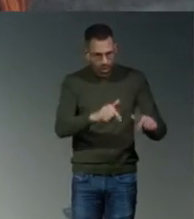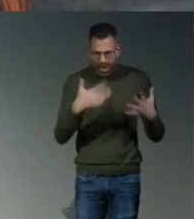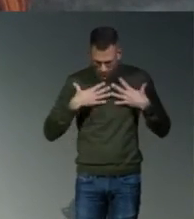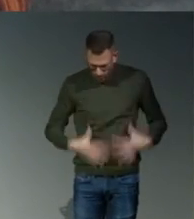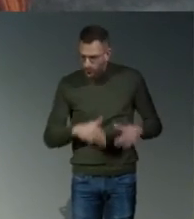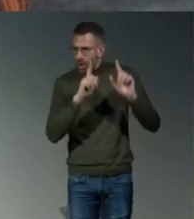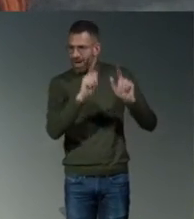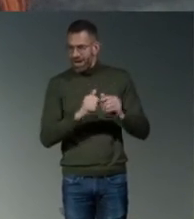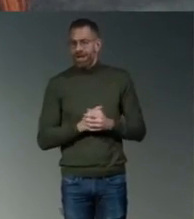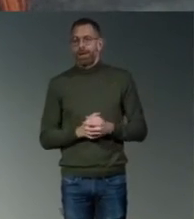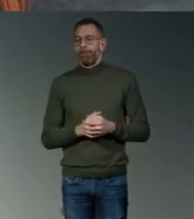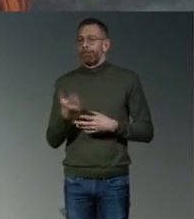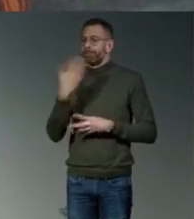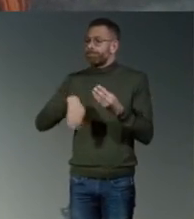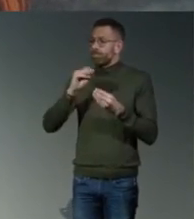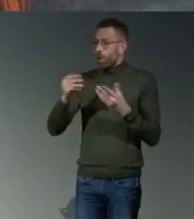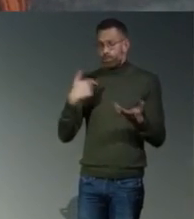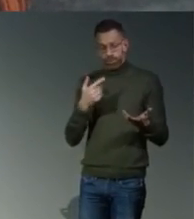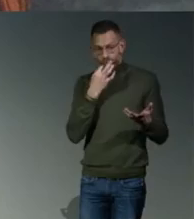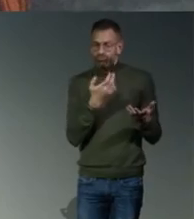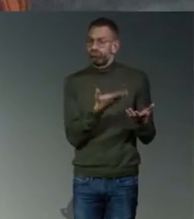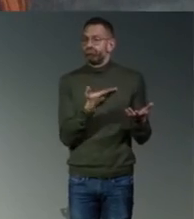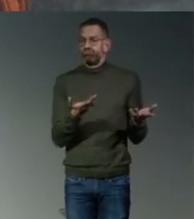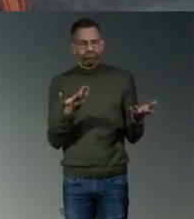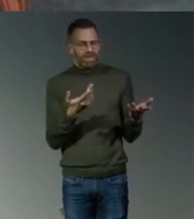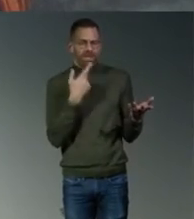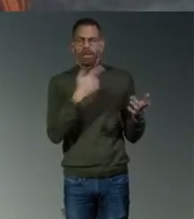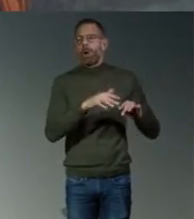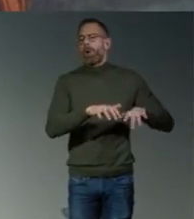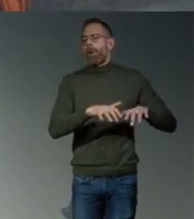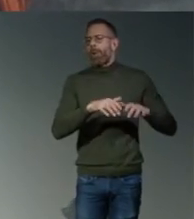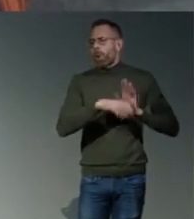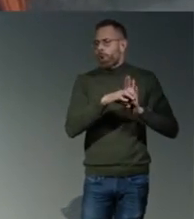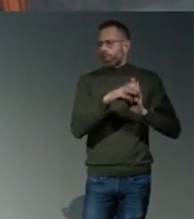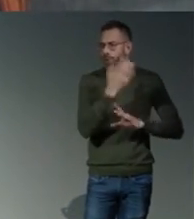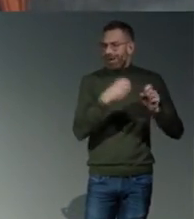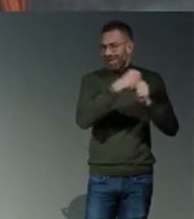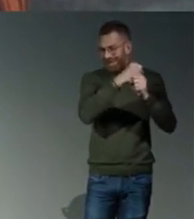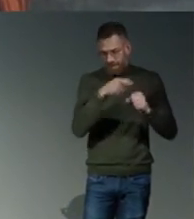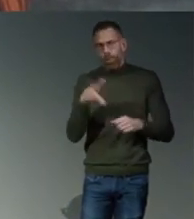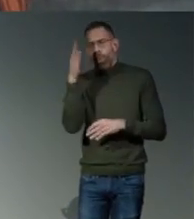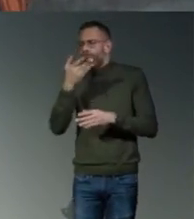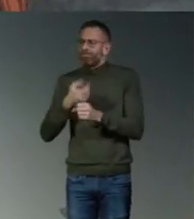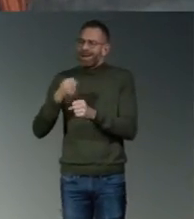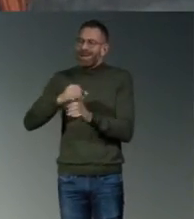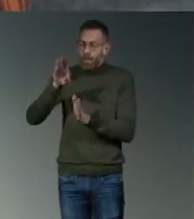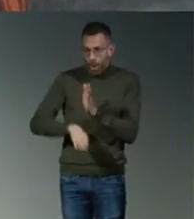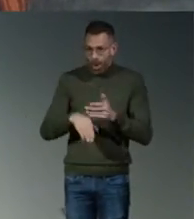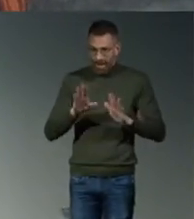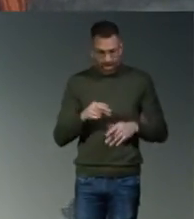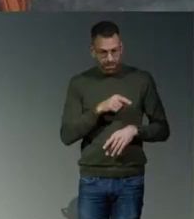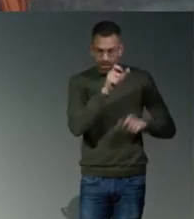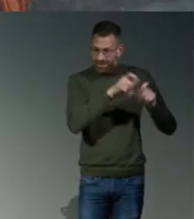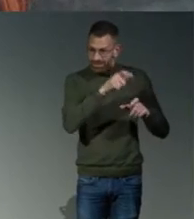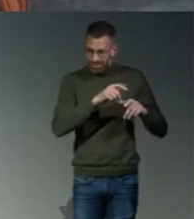en plus, moi, je minimise pas du tout l'activité. Alors il y a codeur et codeur, il y a le codeur créatif et le codeur moins créatif, mais dans les codeurs